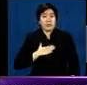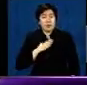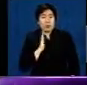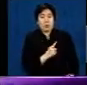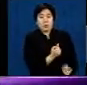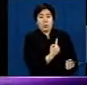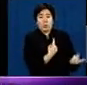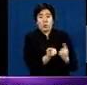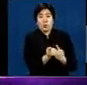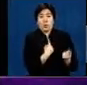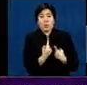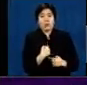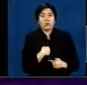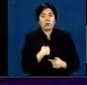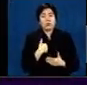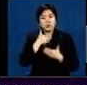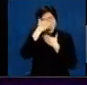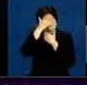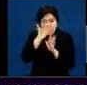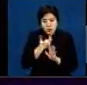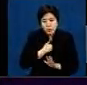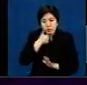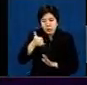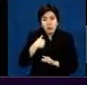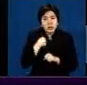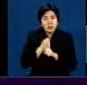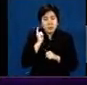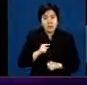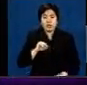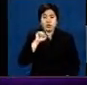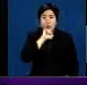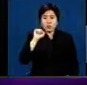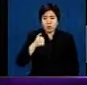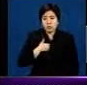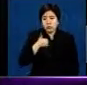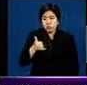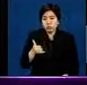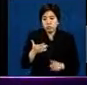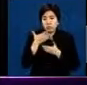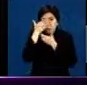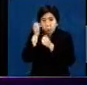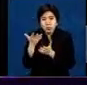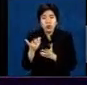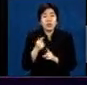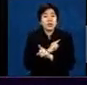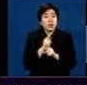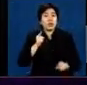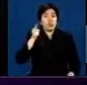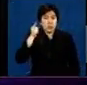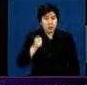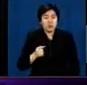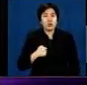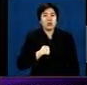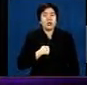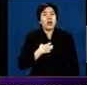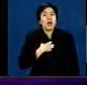กล่าวหาว่าละเลยไม่ปฏิบัติหน้าที่ในฐานะที่เป็นสมาชิกสภาผู้แทนราษฎรอยู่ด้วยทั้งที่ความจริงแล้วดิฉันต้